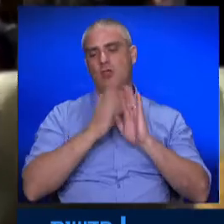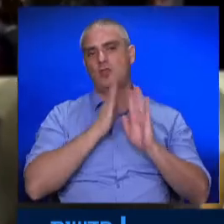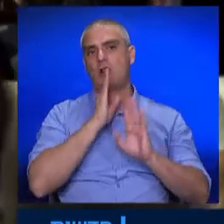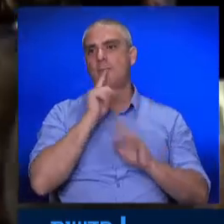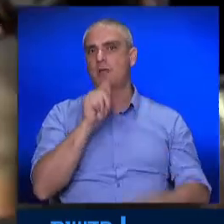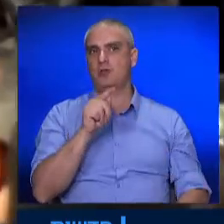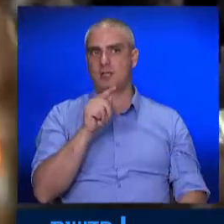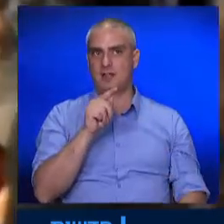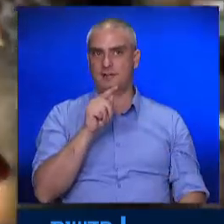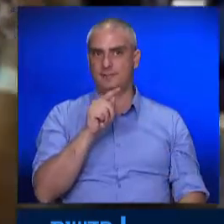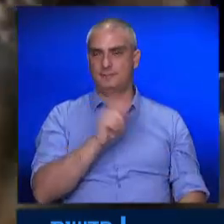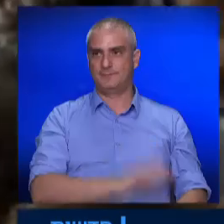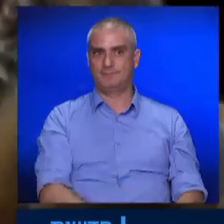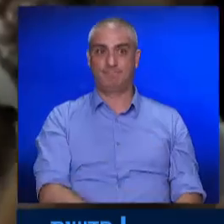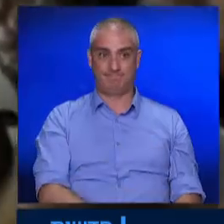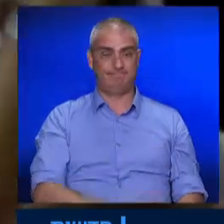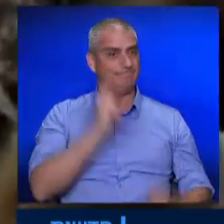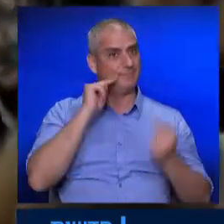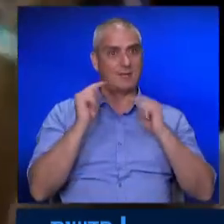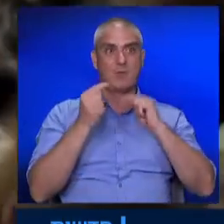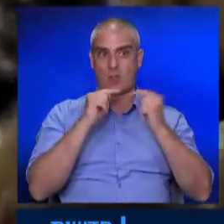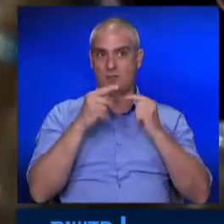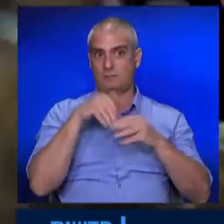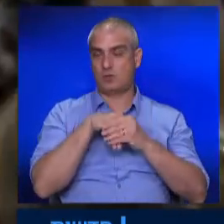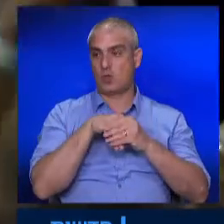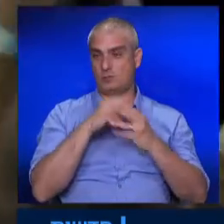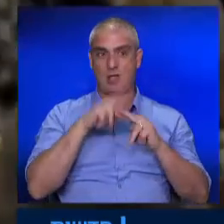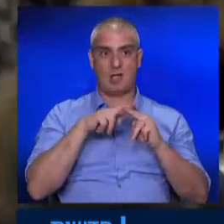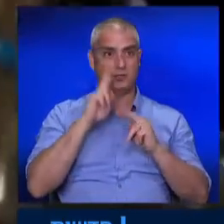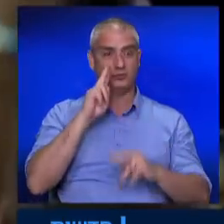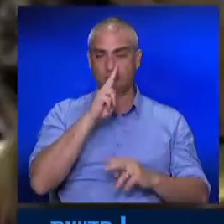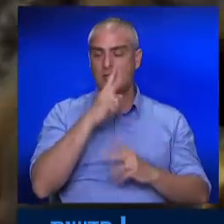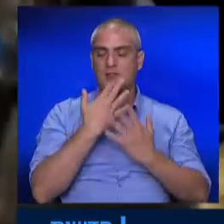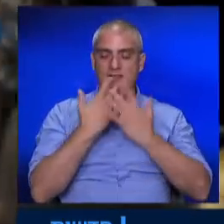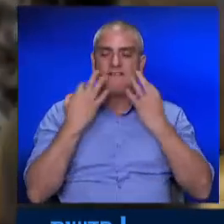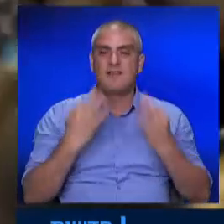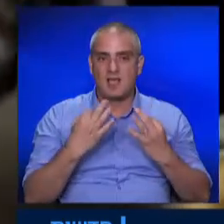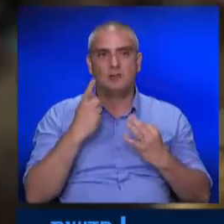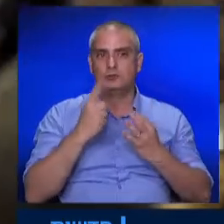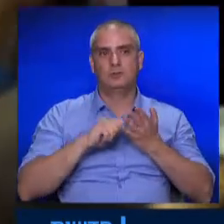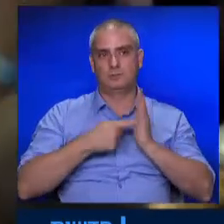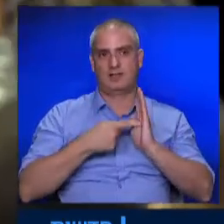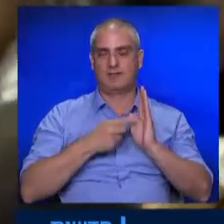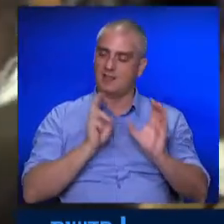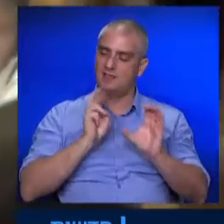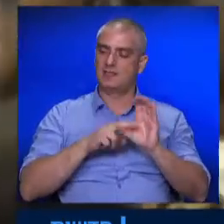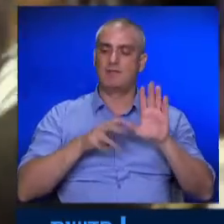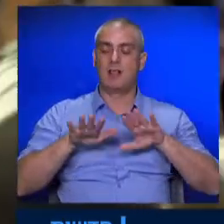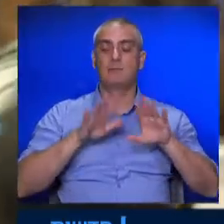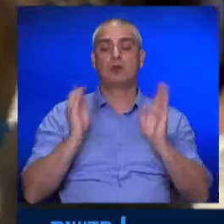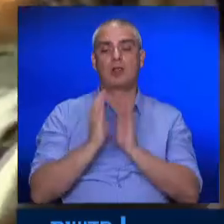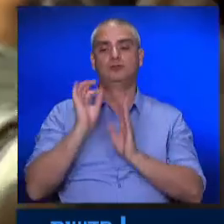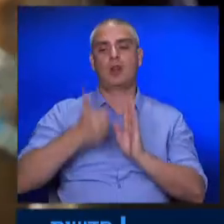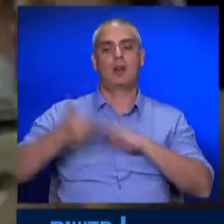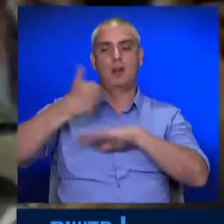האלה. מחלוקת קשה התגלעה בין הצדדים לאחר ששקד הבהירה שהיא מתכוונת להצטרף לממשלה צרה